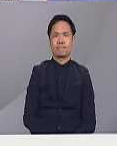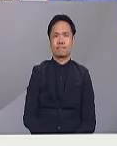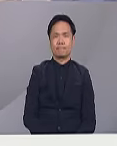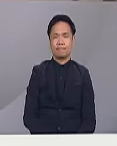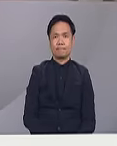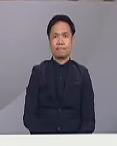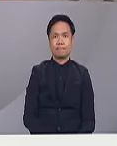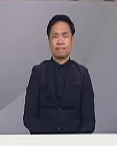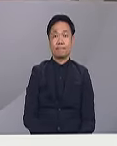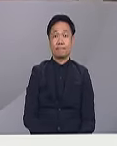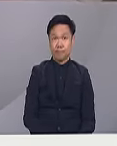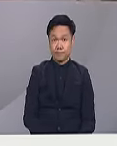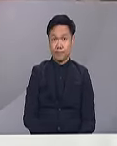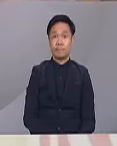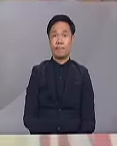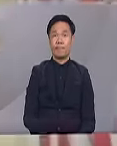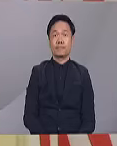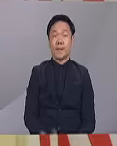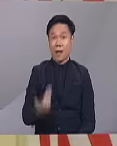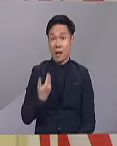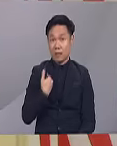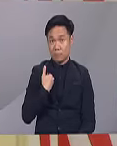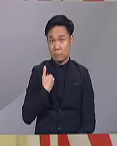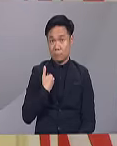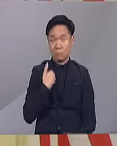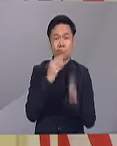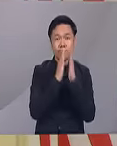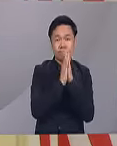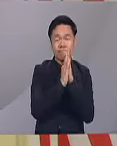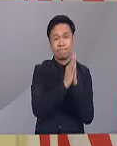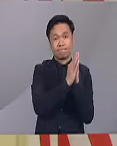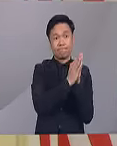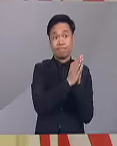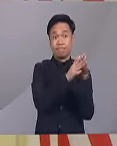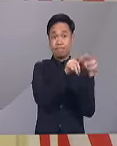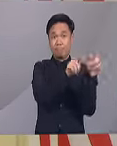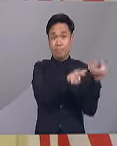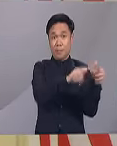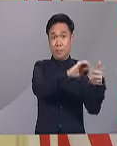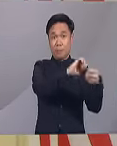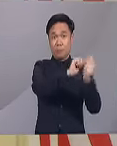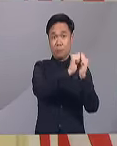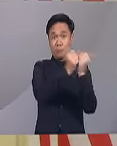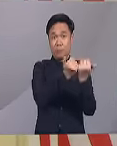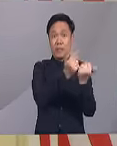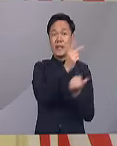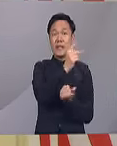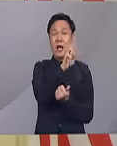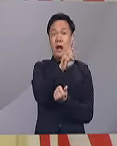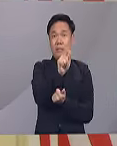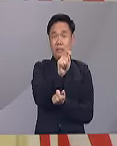Kita mendapat permohonan daripada jawatankuasa Rukun Tentangga ataupun